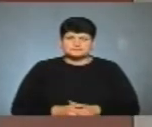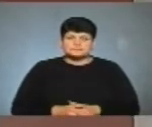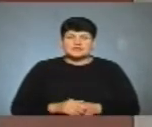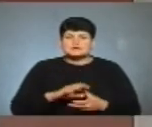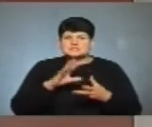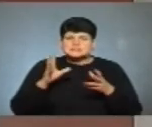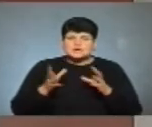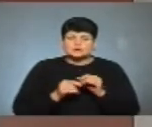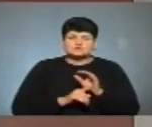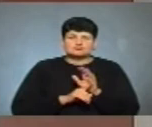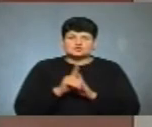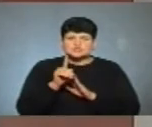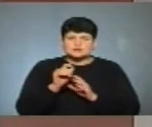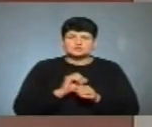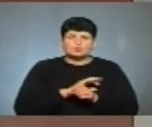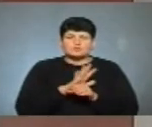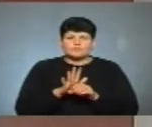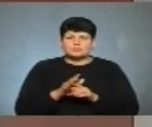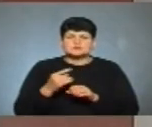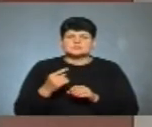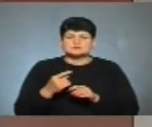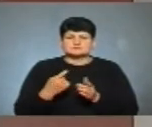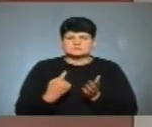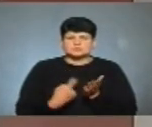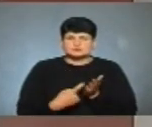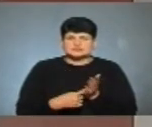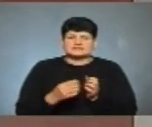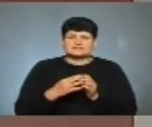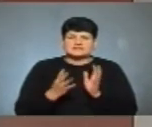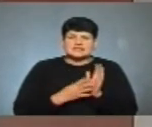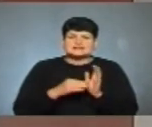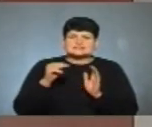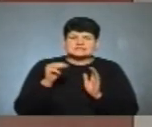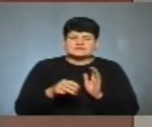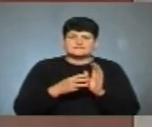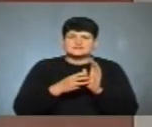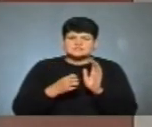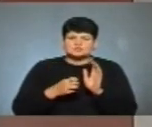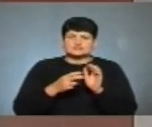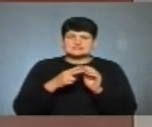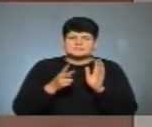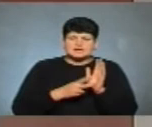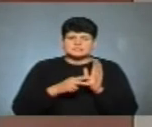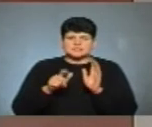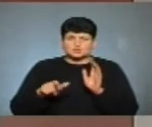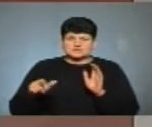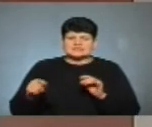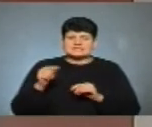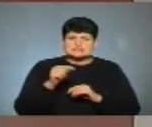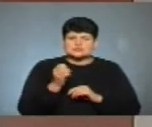Загалом з початку пандемії в області COVID-19 підтвердили 19 817 осіб, з